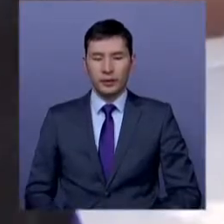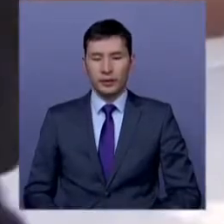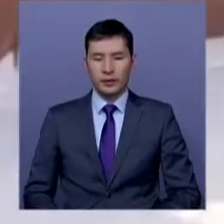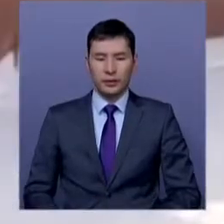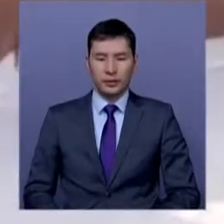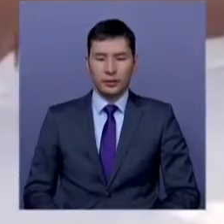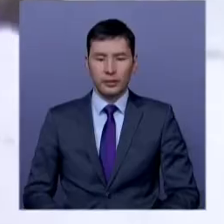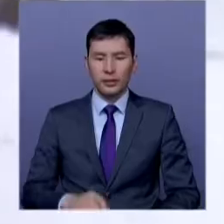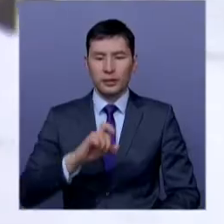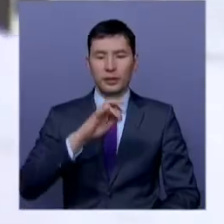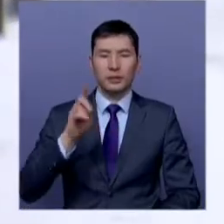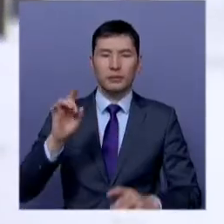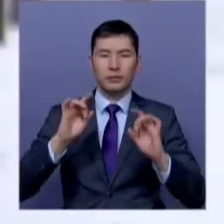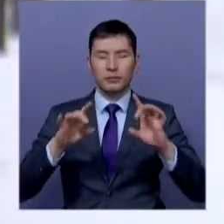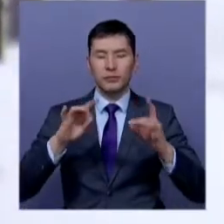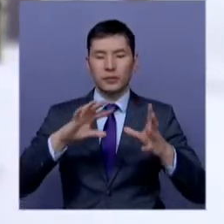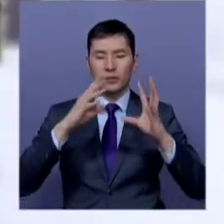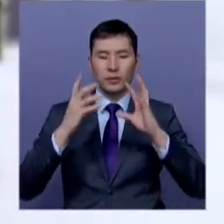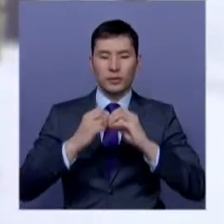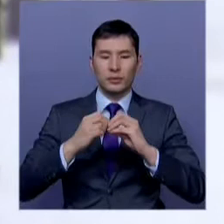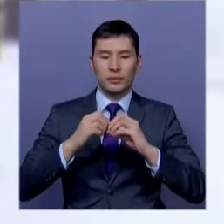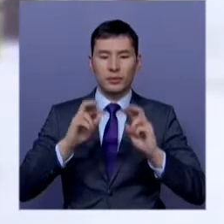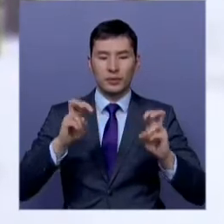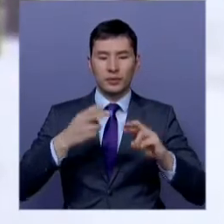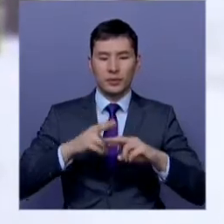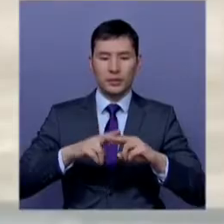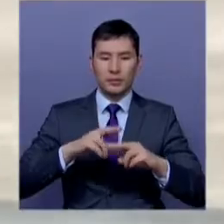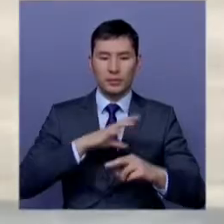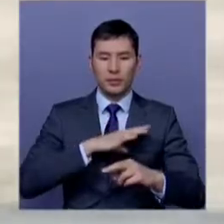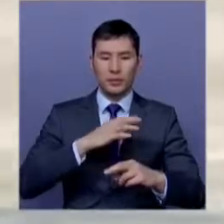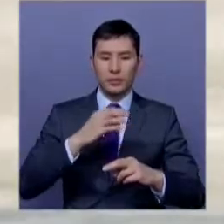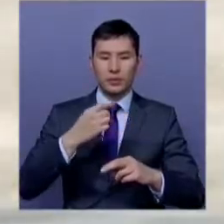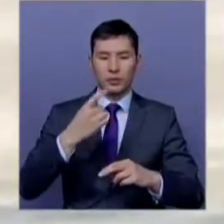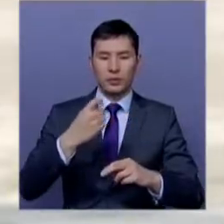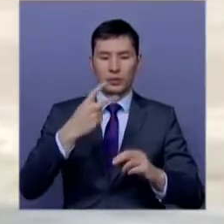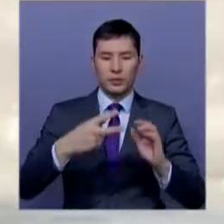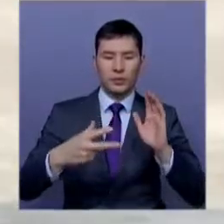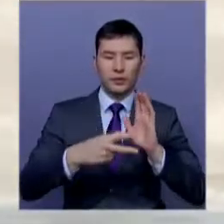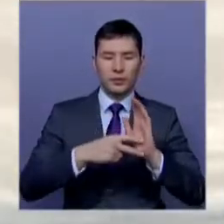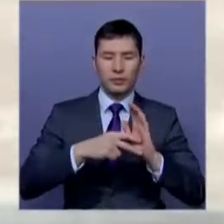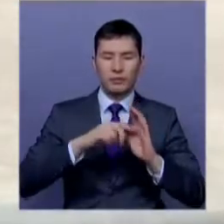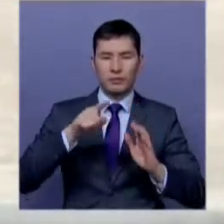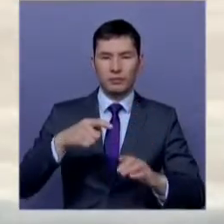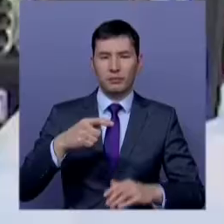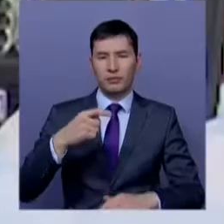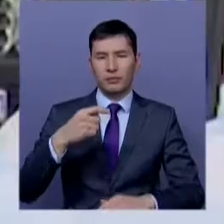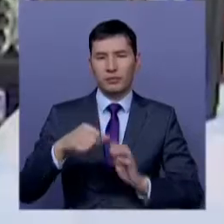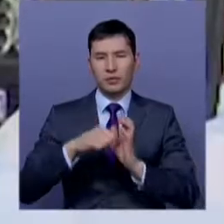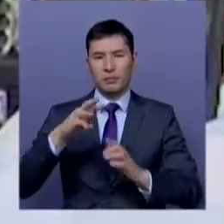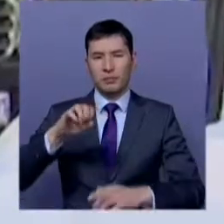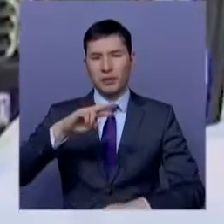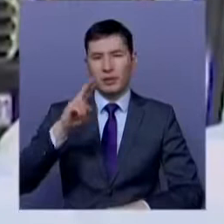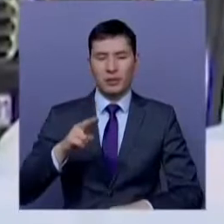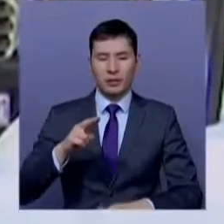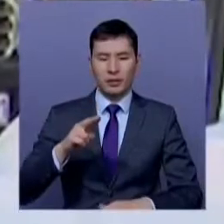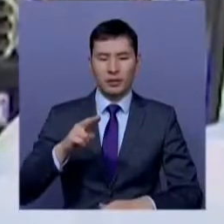Әлихан Смайловтың айтуынша, жалпы алғанда шығыстарды оңтайландыру бойынша сомасы 128,6 миллиард теңгеге ұсыныстар берілген.